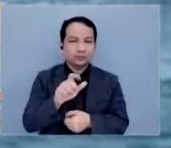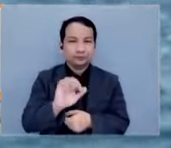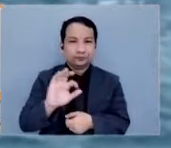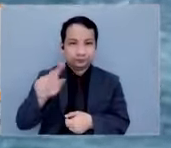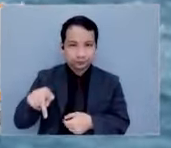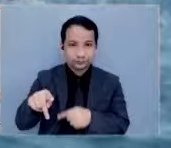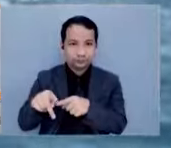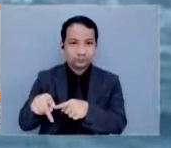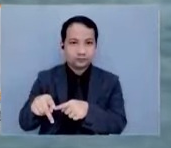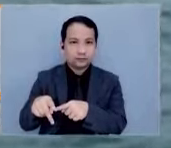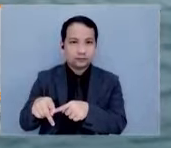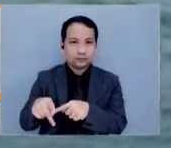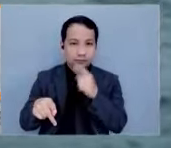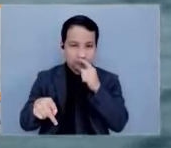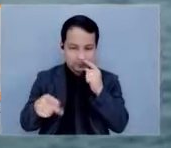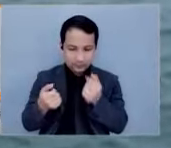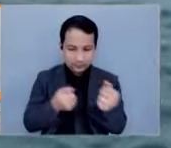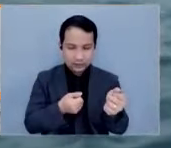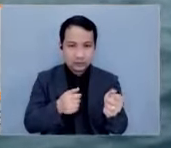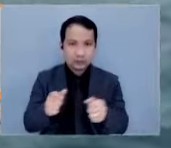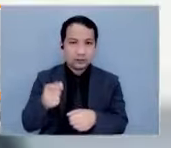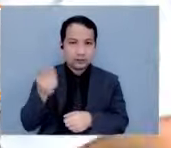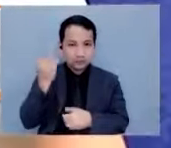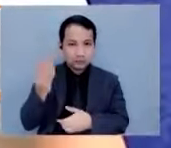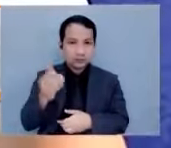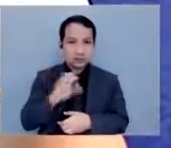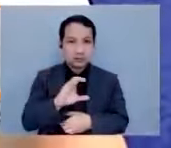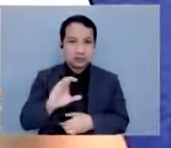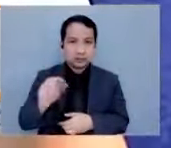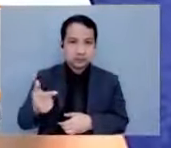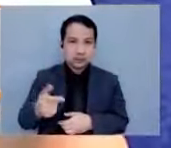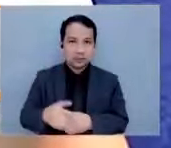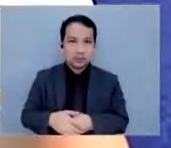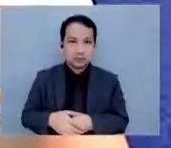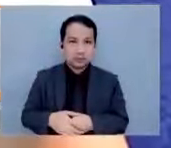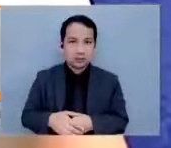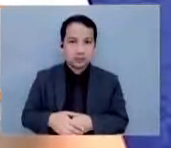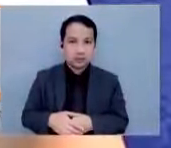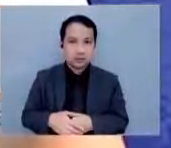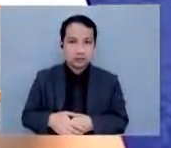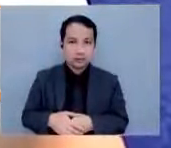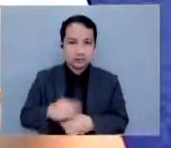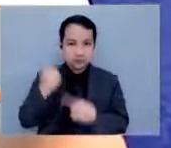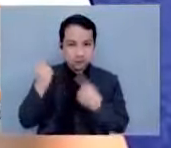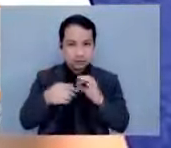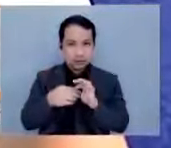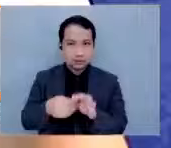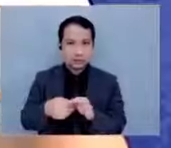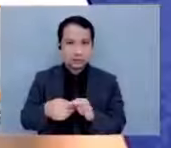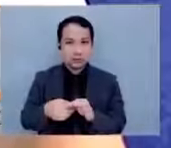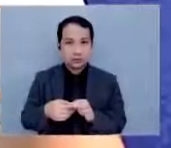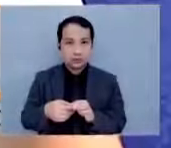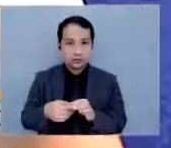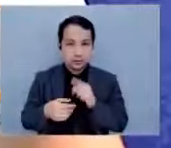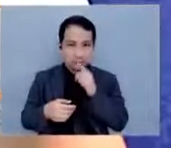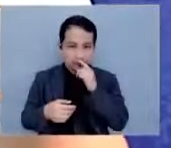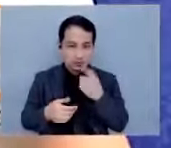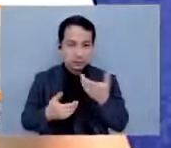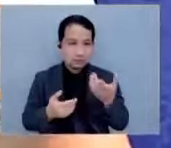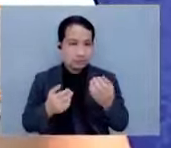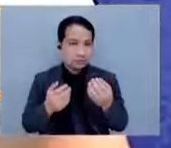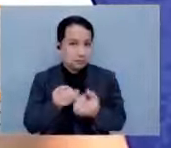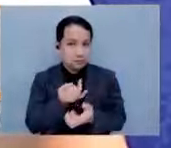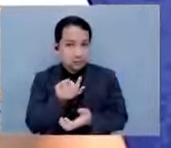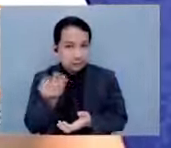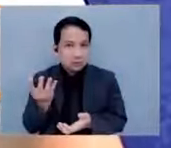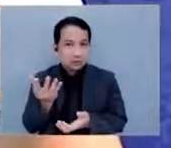tila pagsunod nito sa kumpas ng China Coast Guard. We are not concerned with the intent, again, or the numbers. What